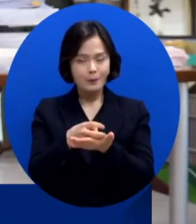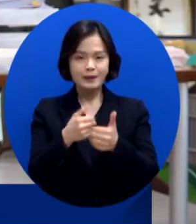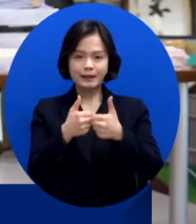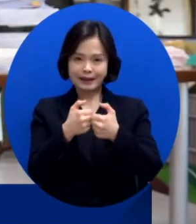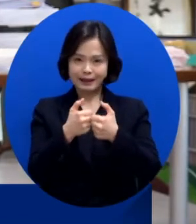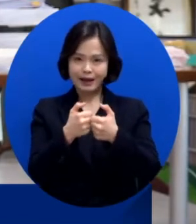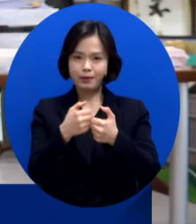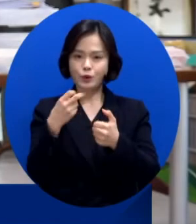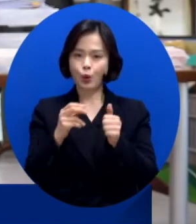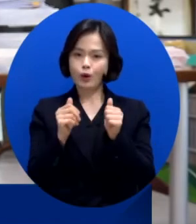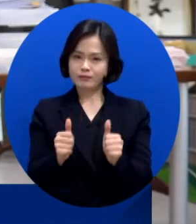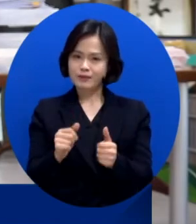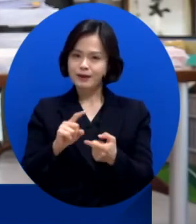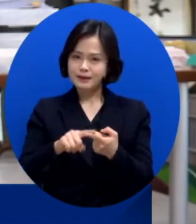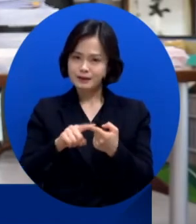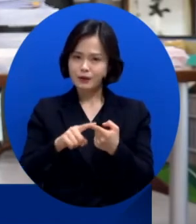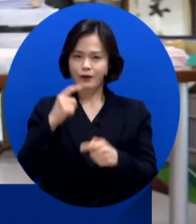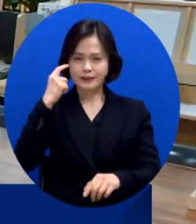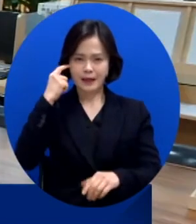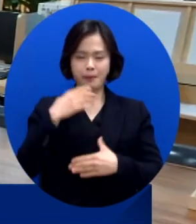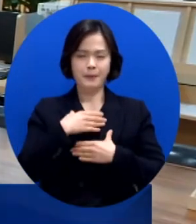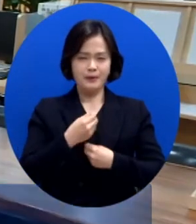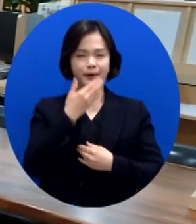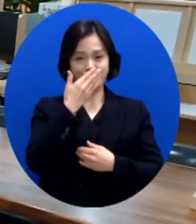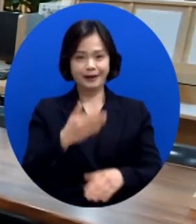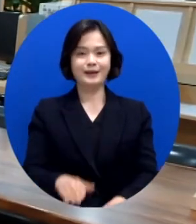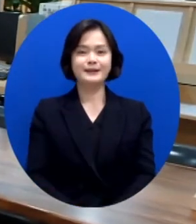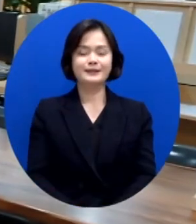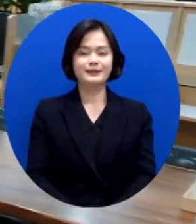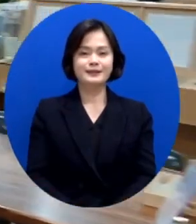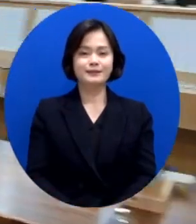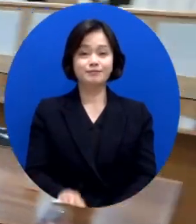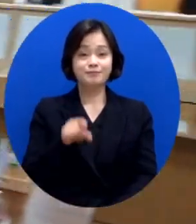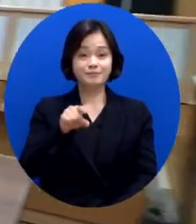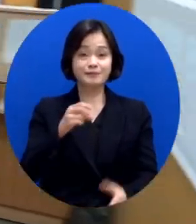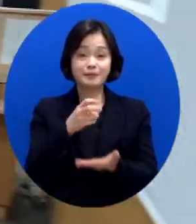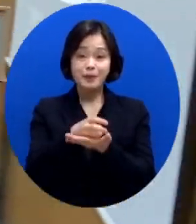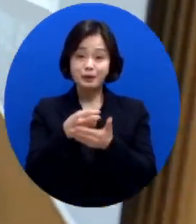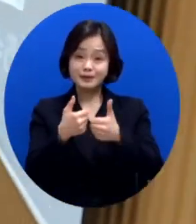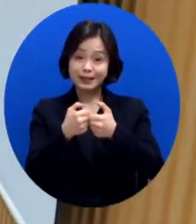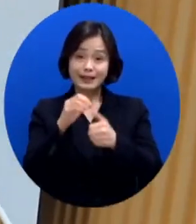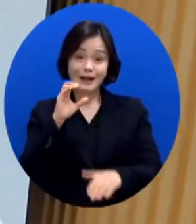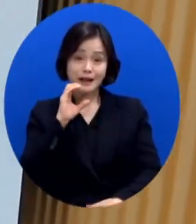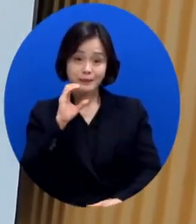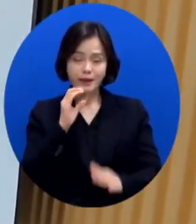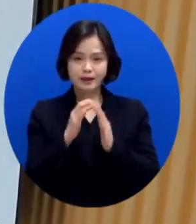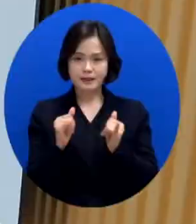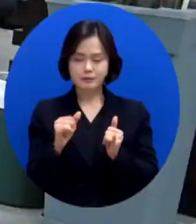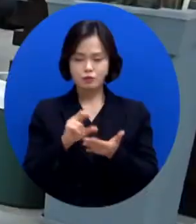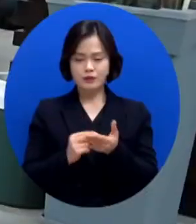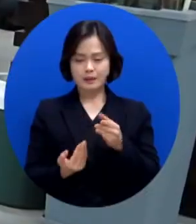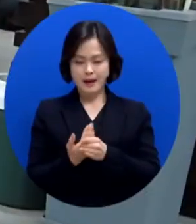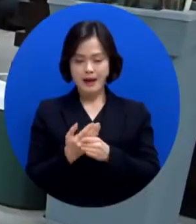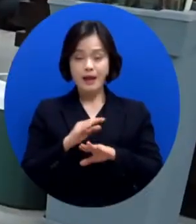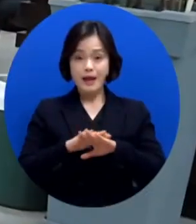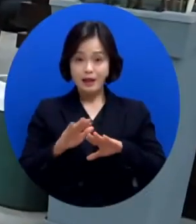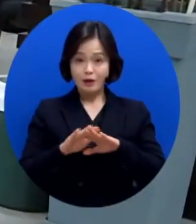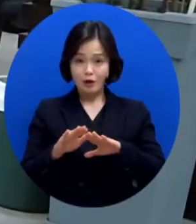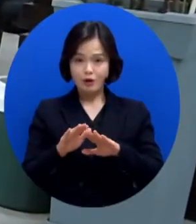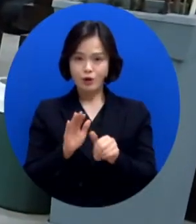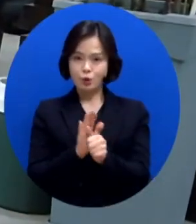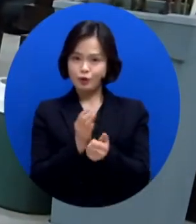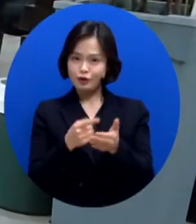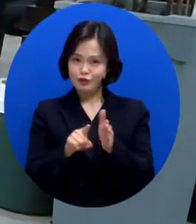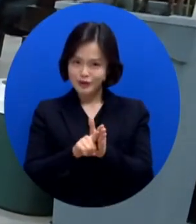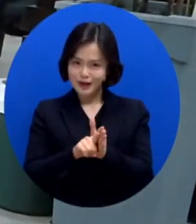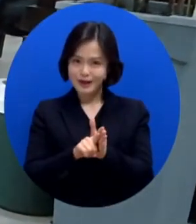데 저희가 좀 역할을 하려고 하고요. 앞으로 온누리 로카페는 시민들이 소액 사건을 해결하기 위한 편안한 법률 서비스